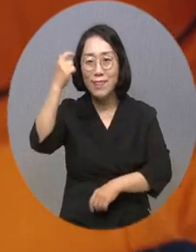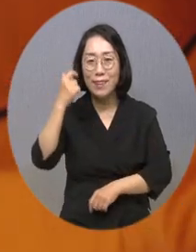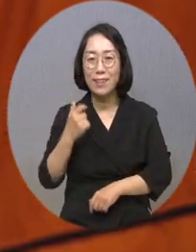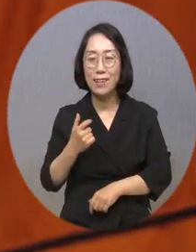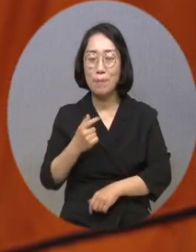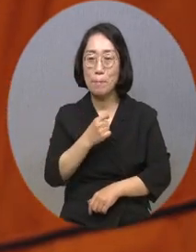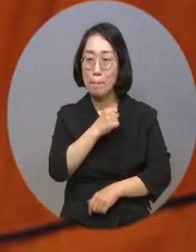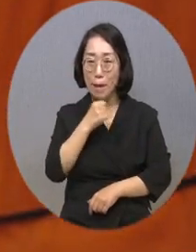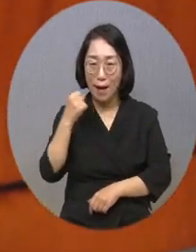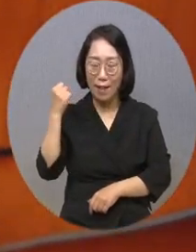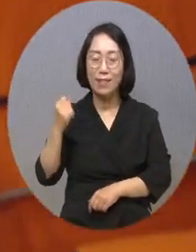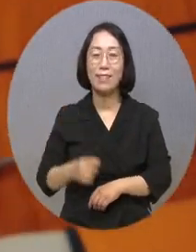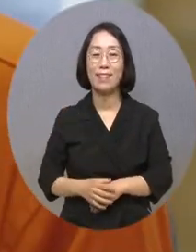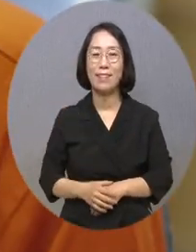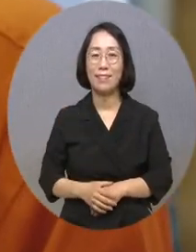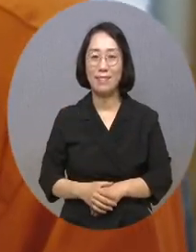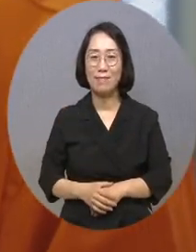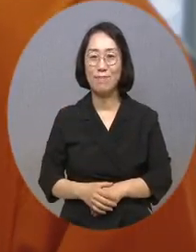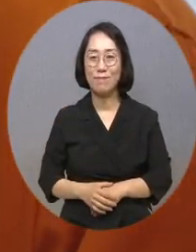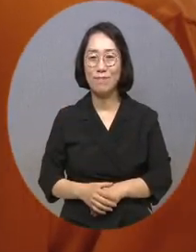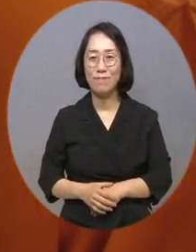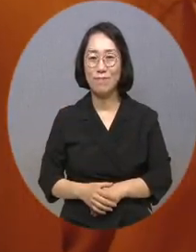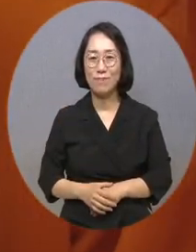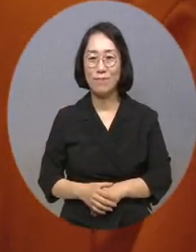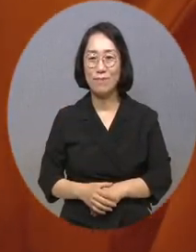잘 맞으시네요. 흠집 맛.